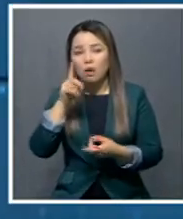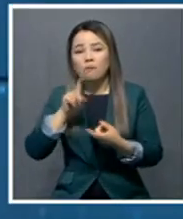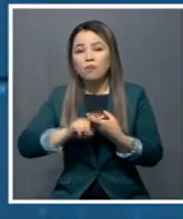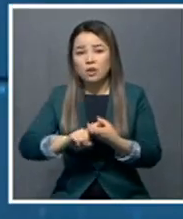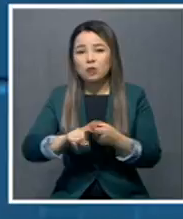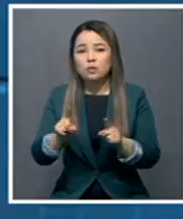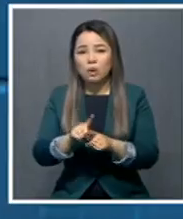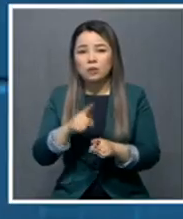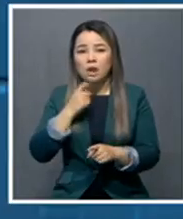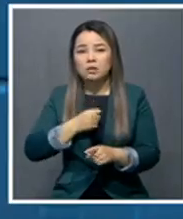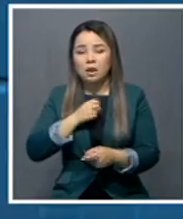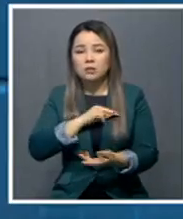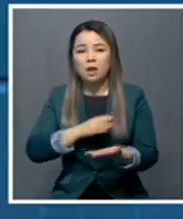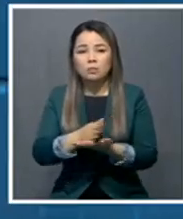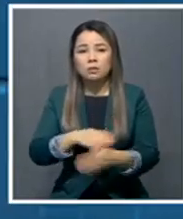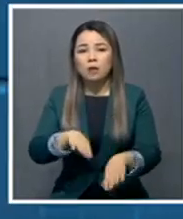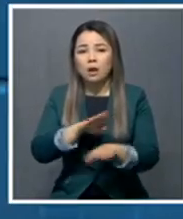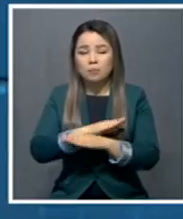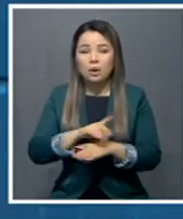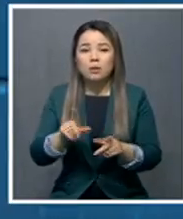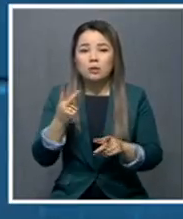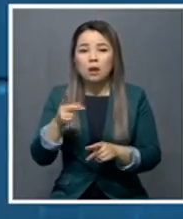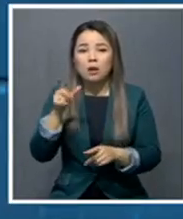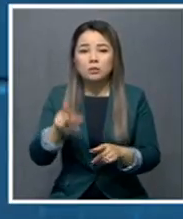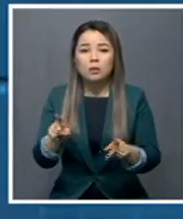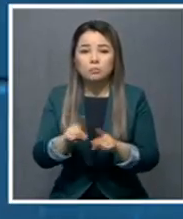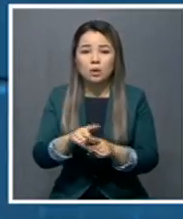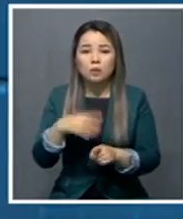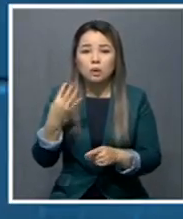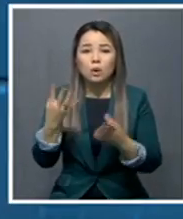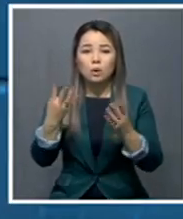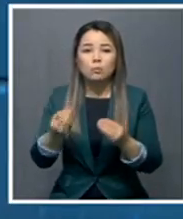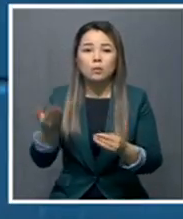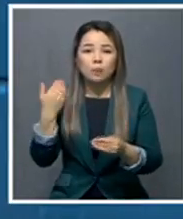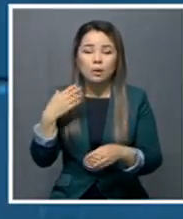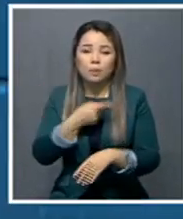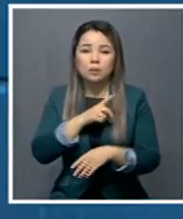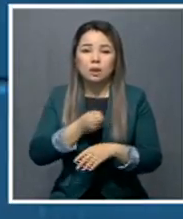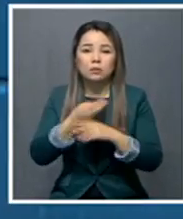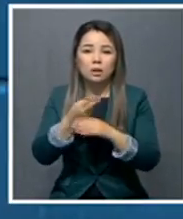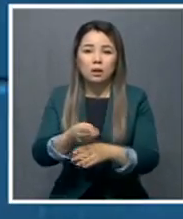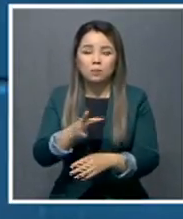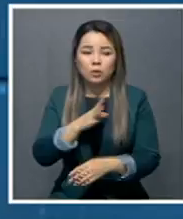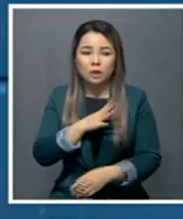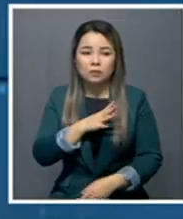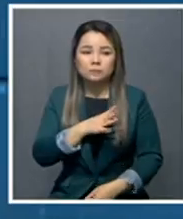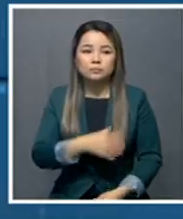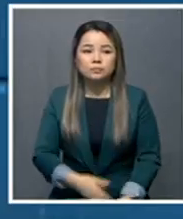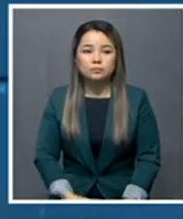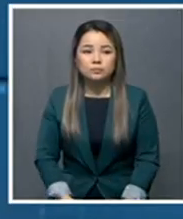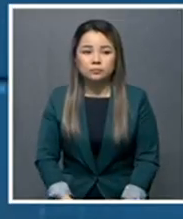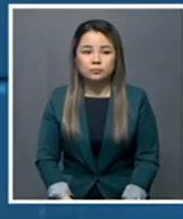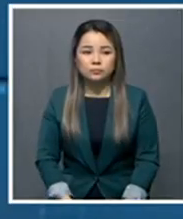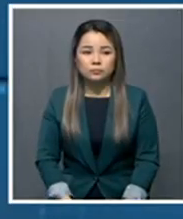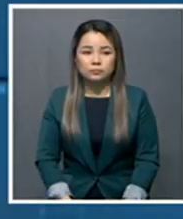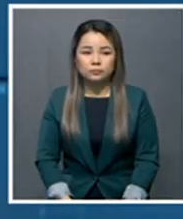әскери қызметкер қайтыс болды. Марқұм болған екі азамат та осыдан небәрі 4 күн бұрын ауруханаға жатқызылған.